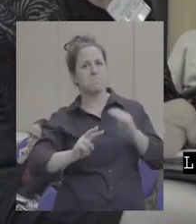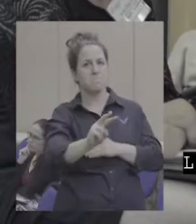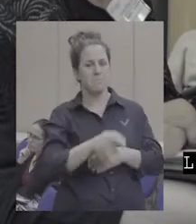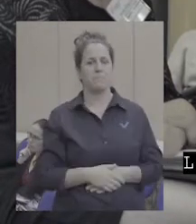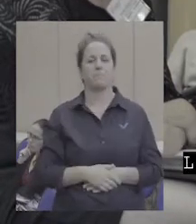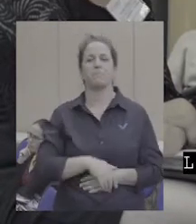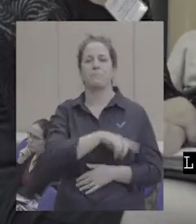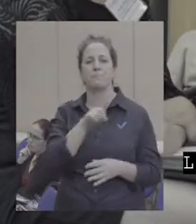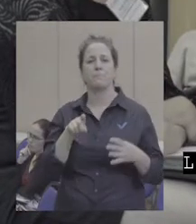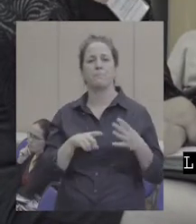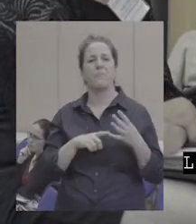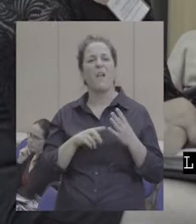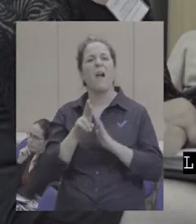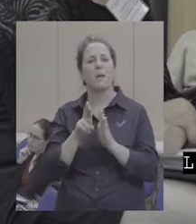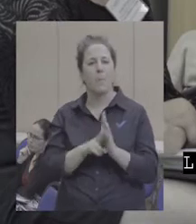La réglementation.